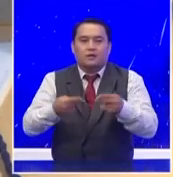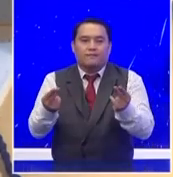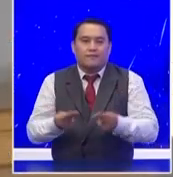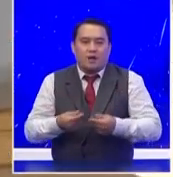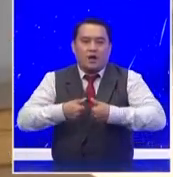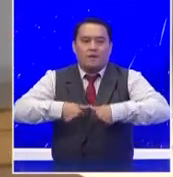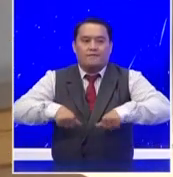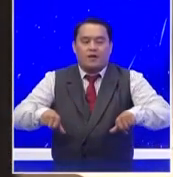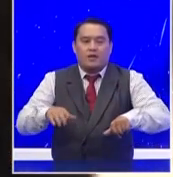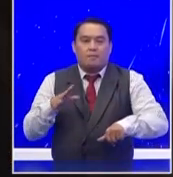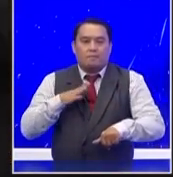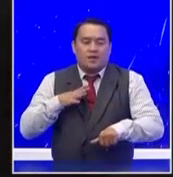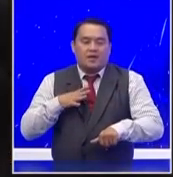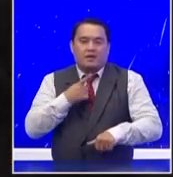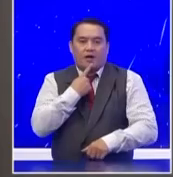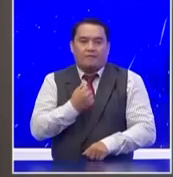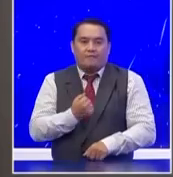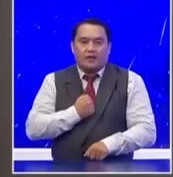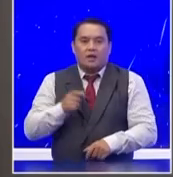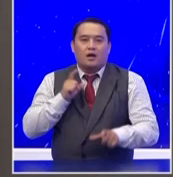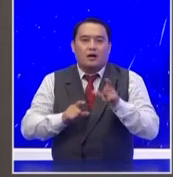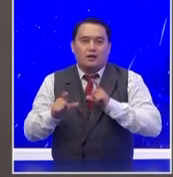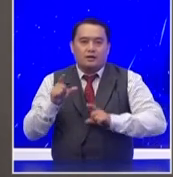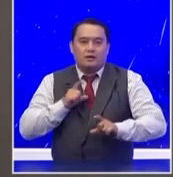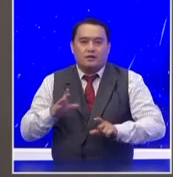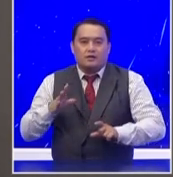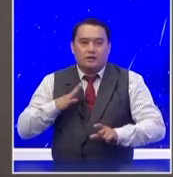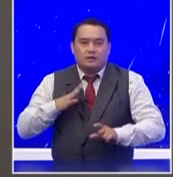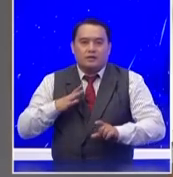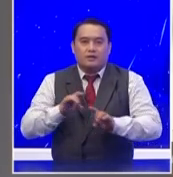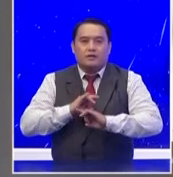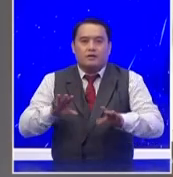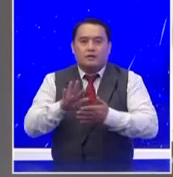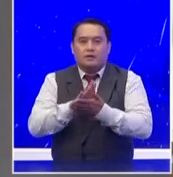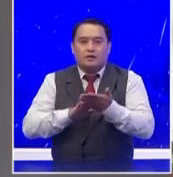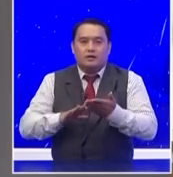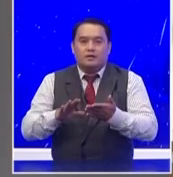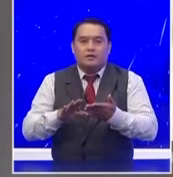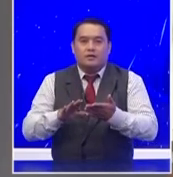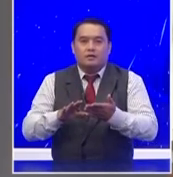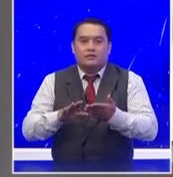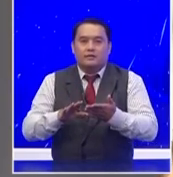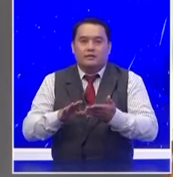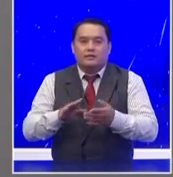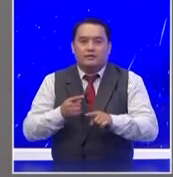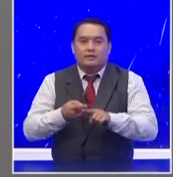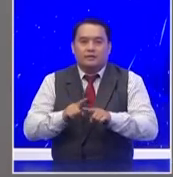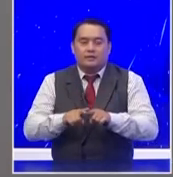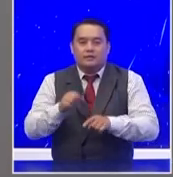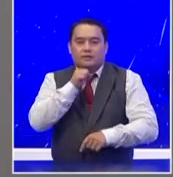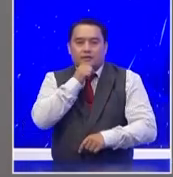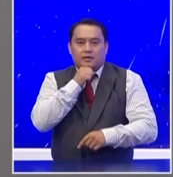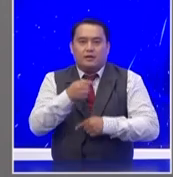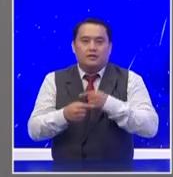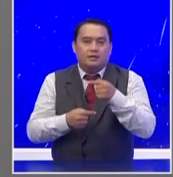для Искендера Макажана, пропуск в военный вуз. Отличник учебы Талдыкурганского IT-лицея, он с детства вынашивал план пойти по стопам деда,